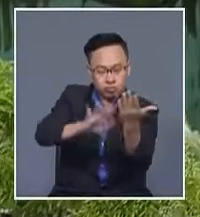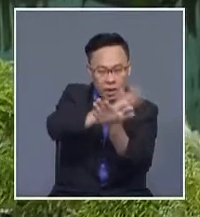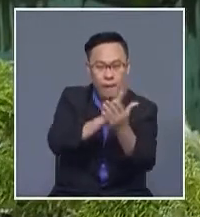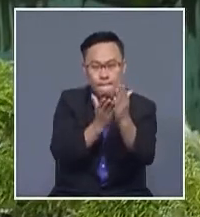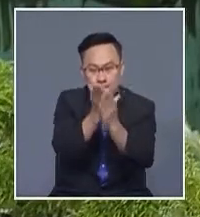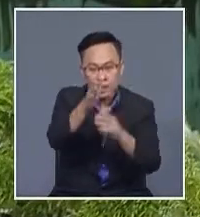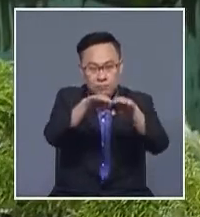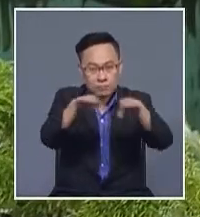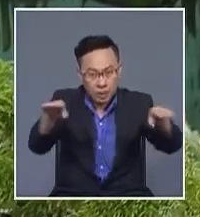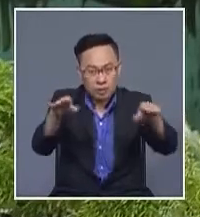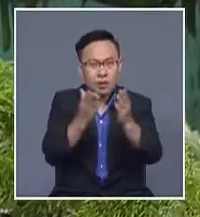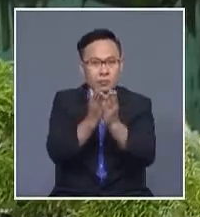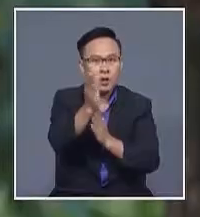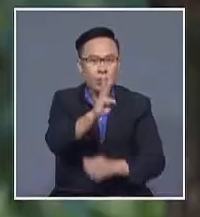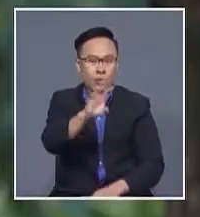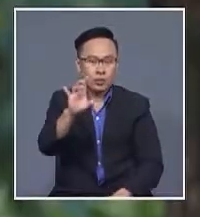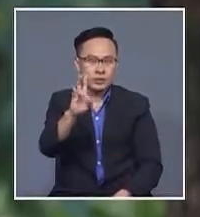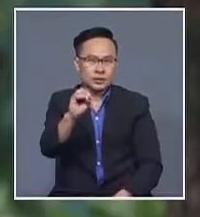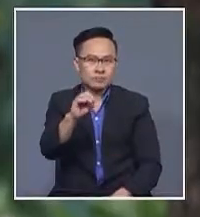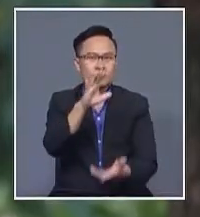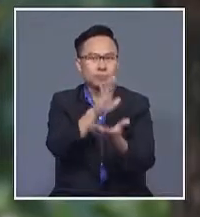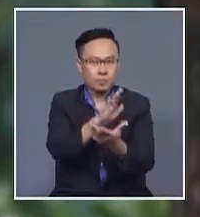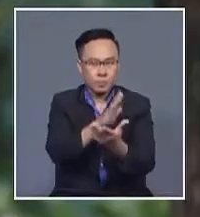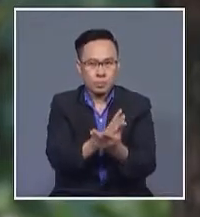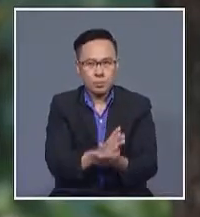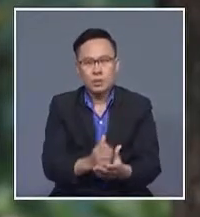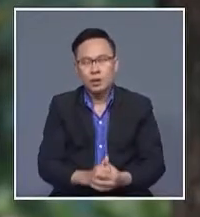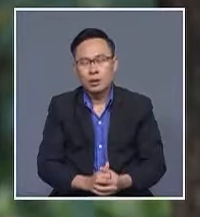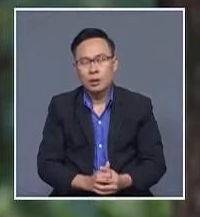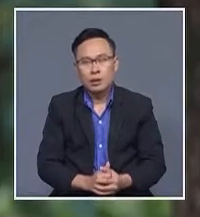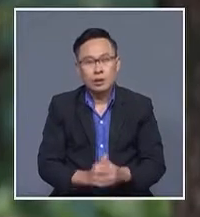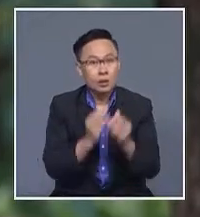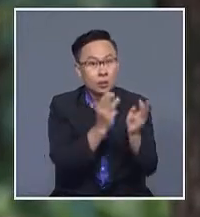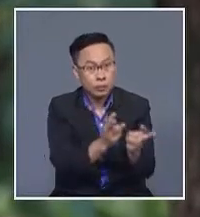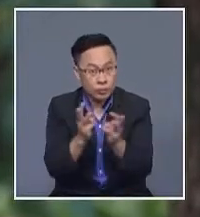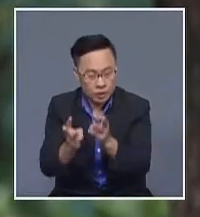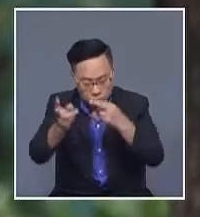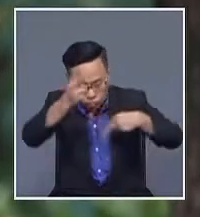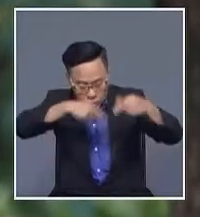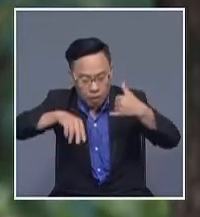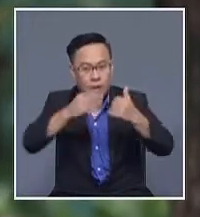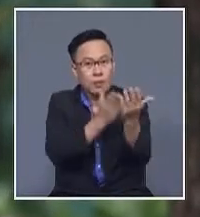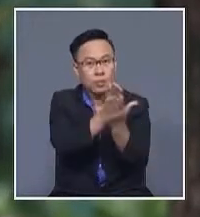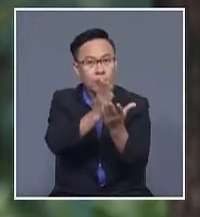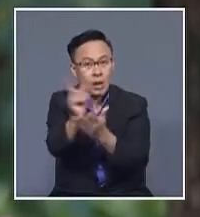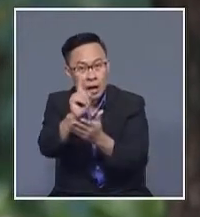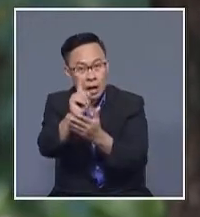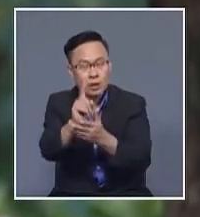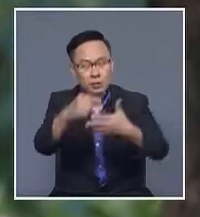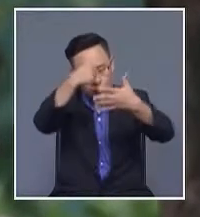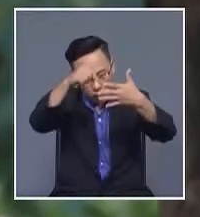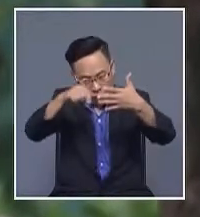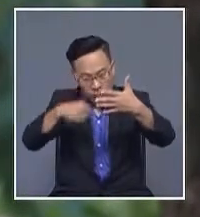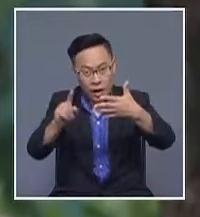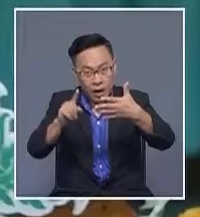ฑ์มาตรฐานอยู่ที่วัน670โรงเรียนนะครับซึ่งหลักเกณฑ์ก็คือว่าเราพยายามที่จะให้ทาง